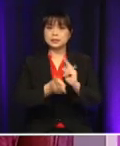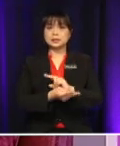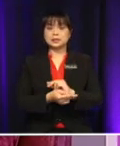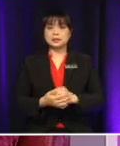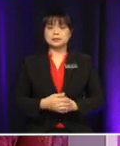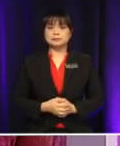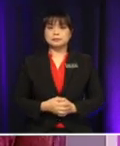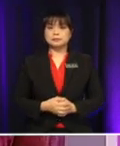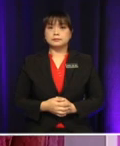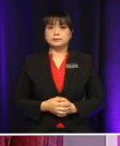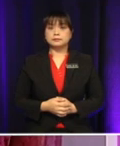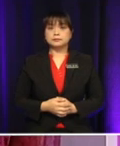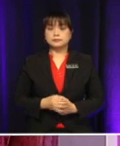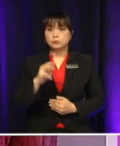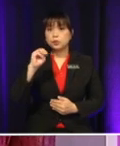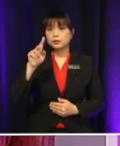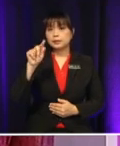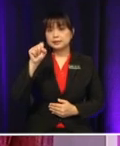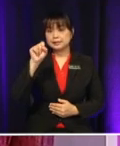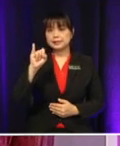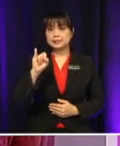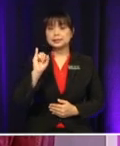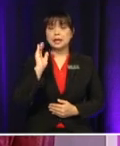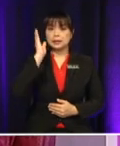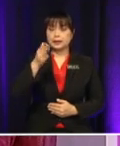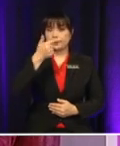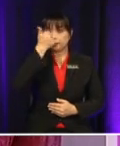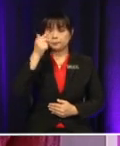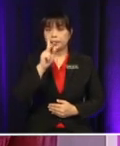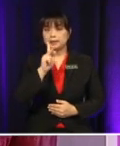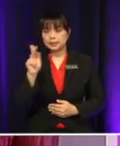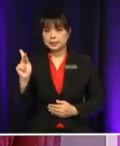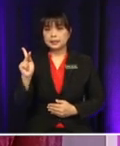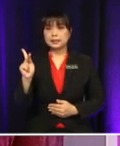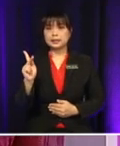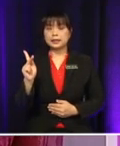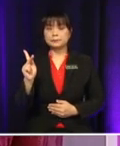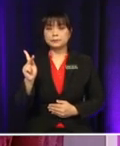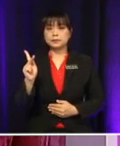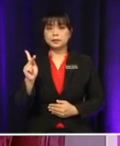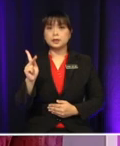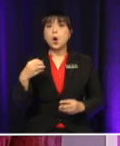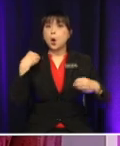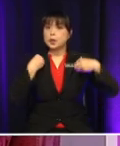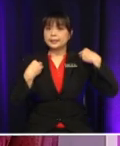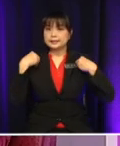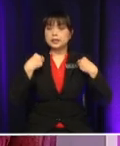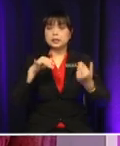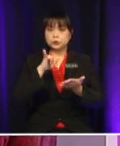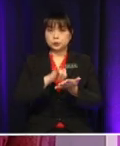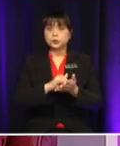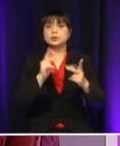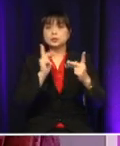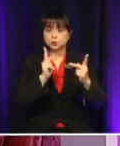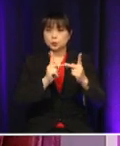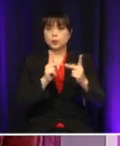satu daripada ciri di mana dia menyebabkan organisme itu boleh ivolvet supaya dia boleh